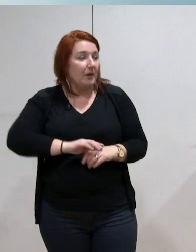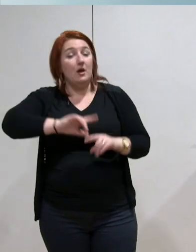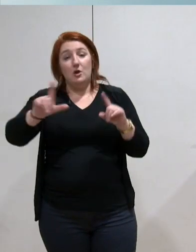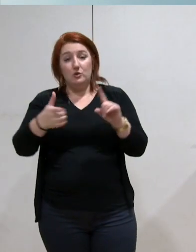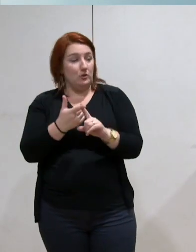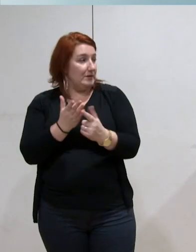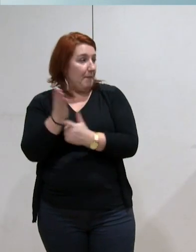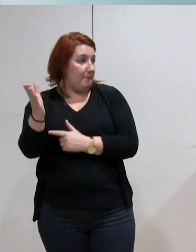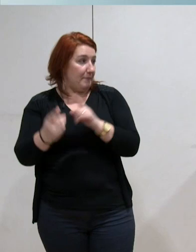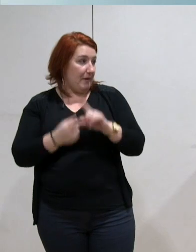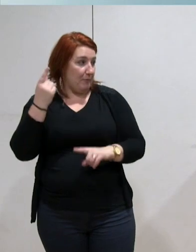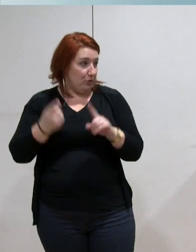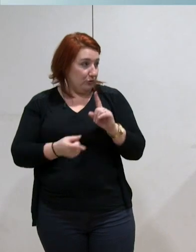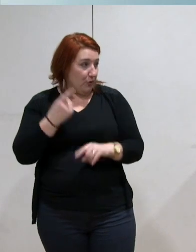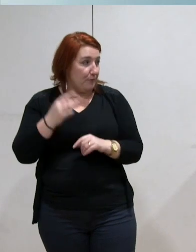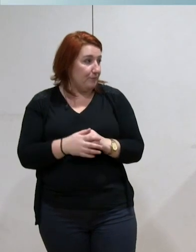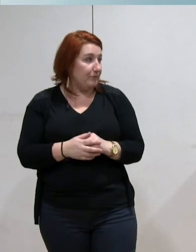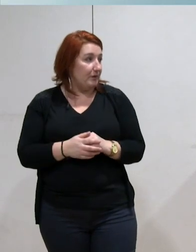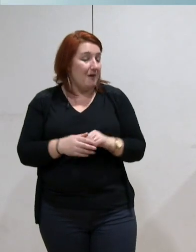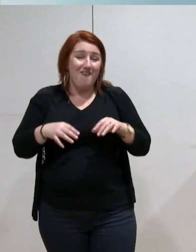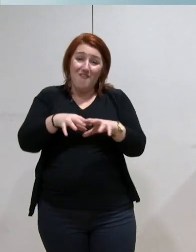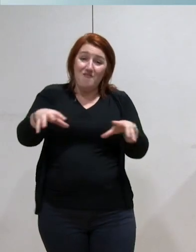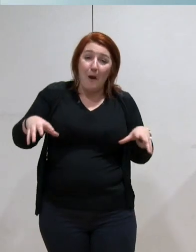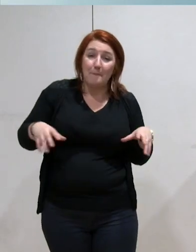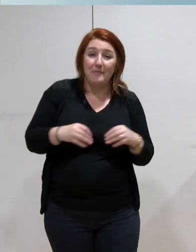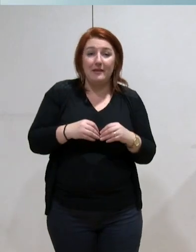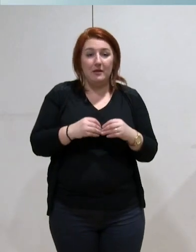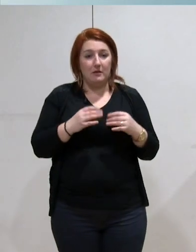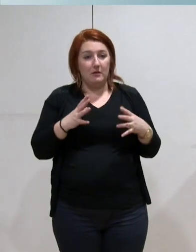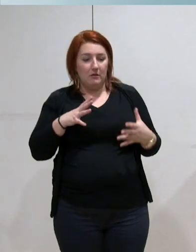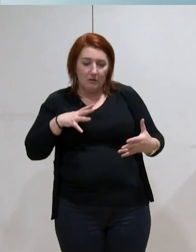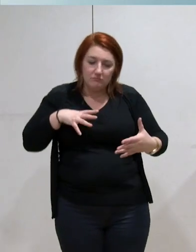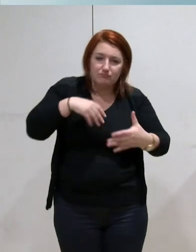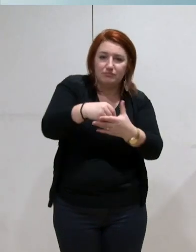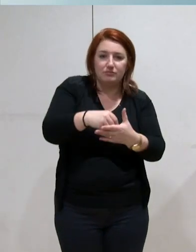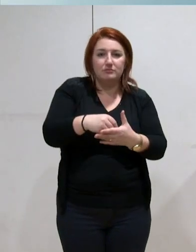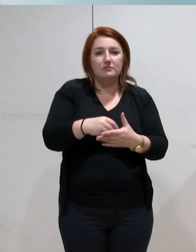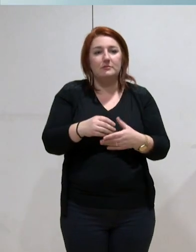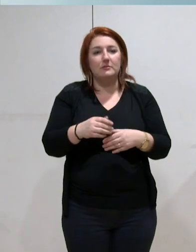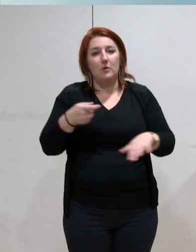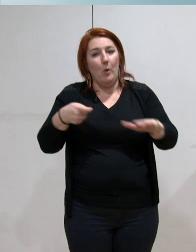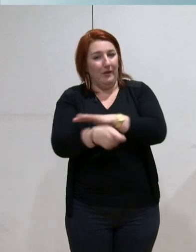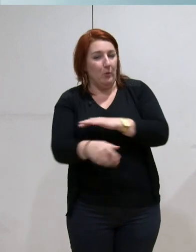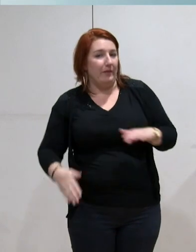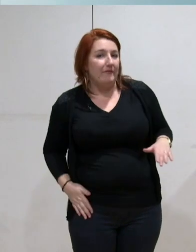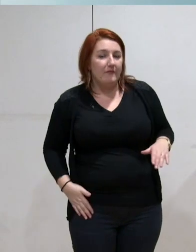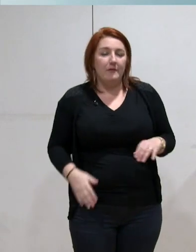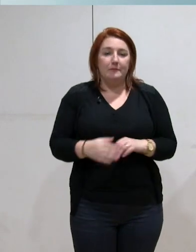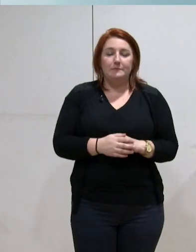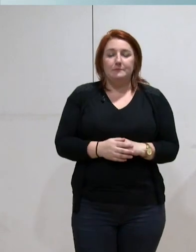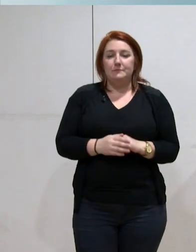contribution la capacité contributive des familles en 2009 nous avions en effet pris en